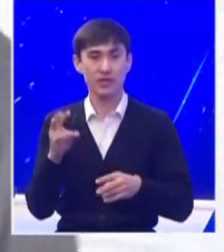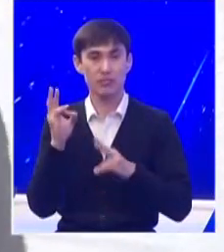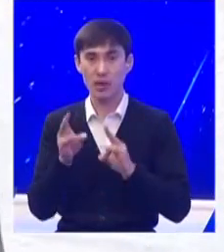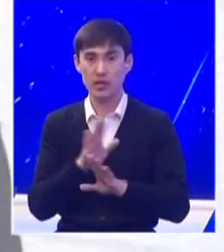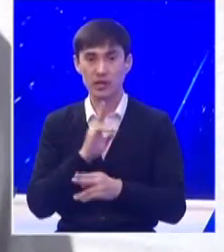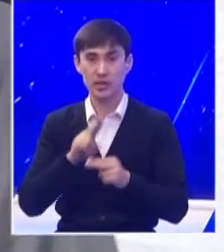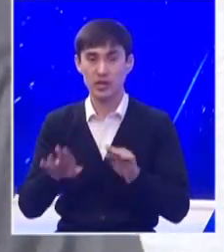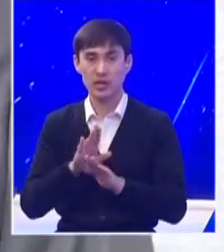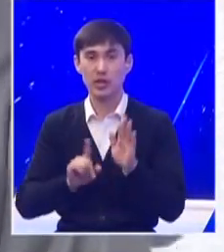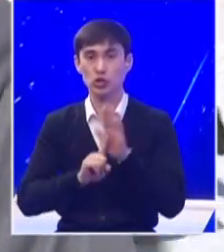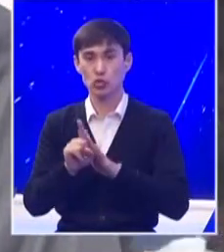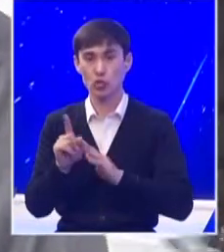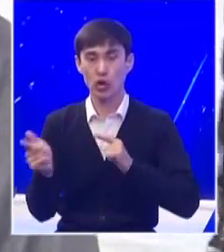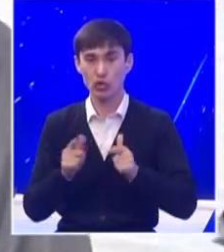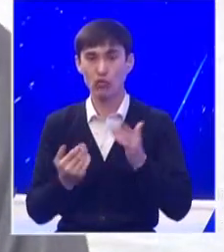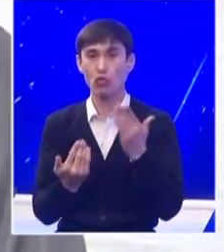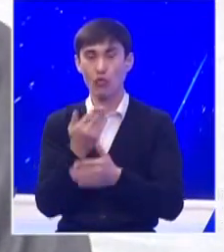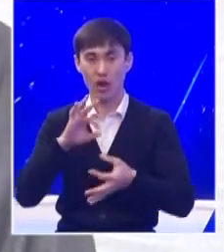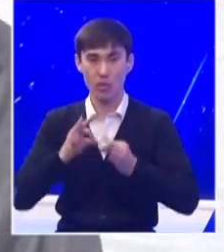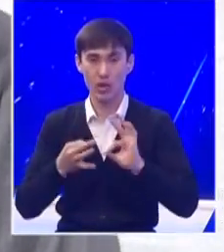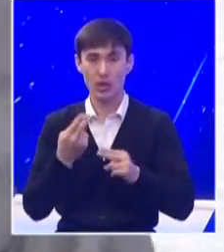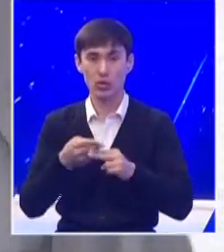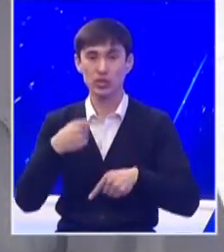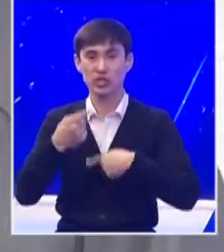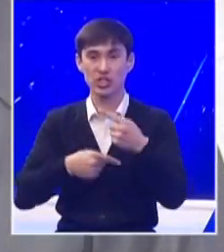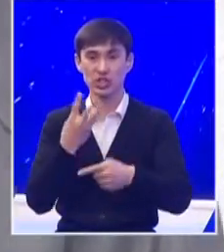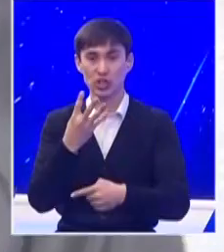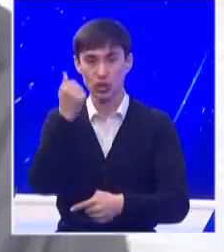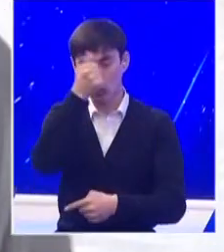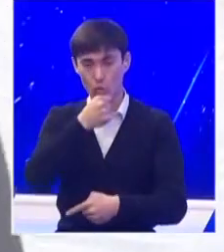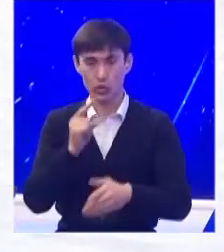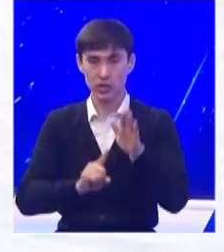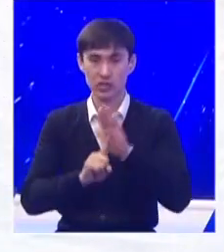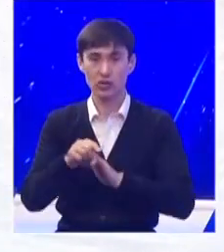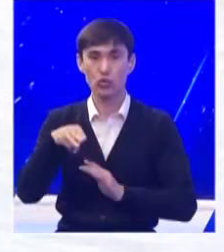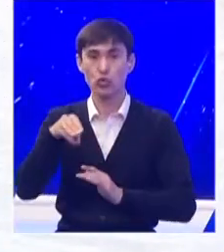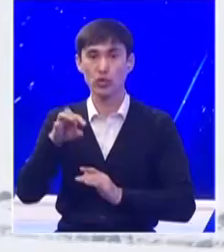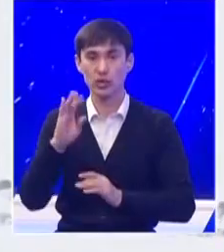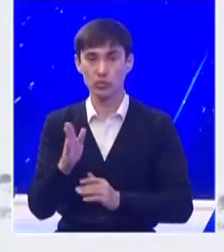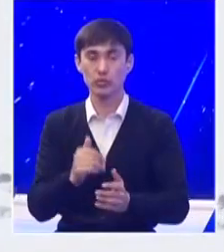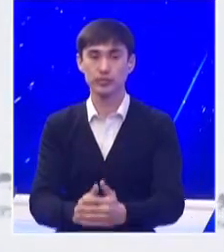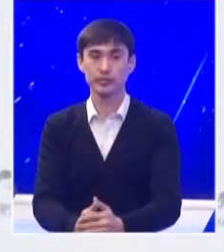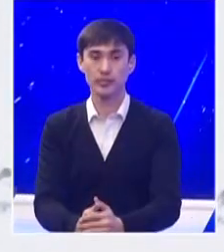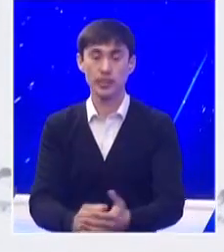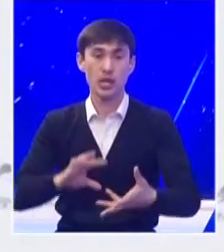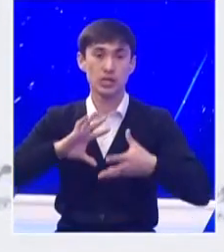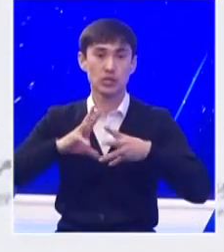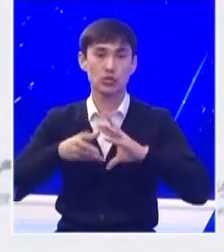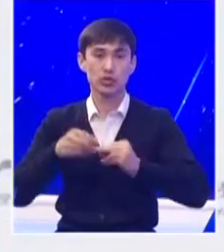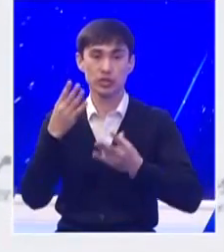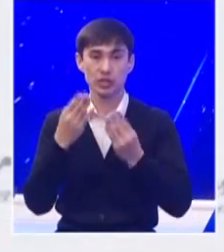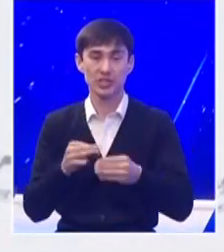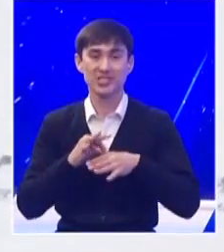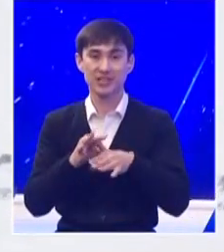потеряно. Начну теперь готовиться к новой Олимпиаде, которая через 4 года стартует в Турине. В заключительный день